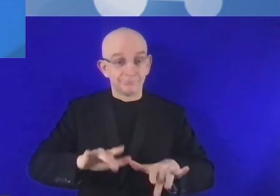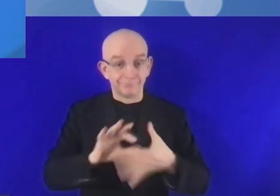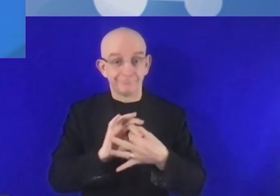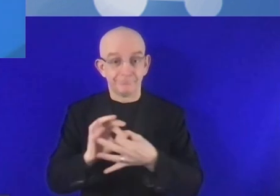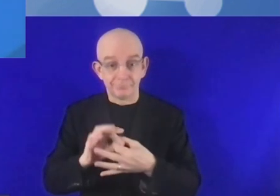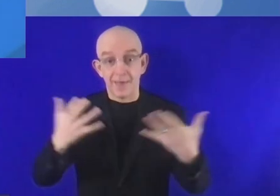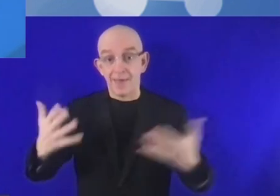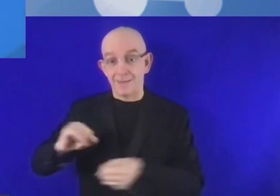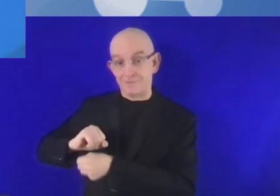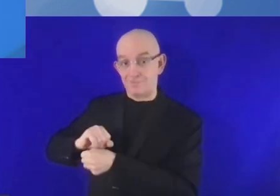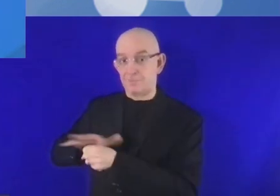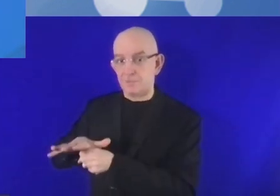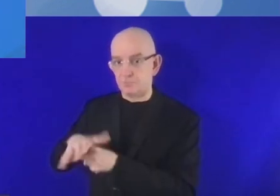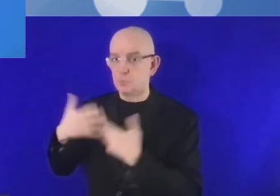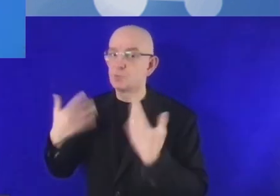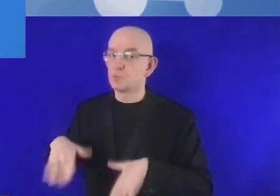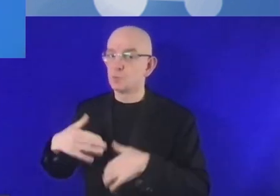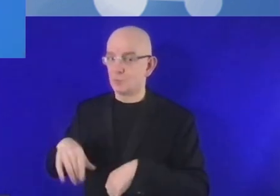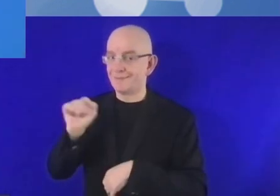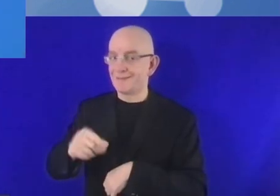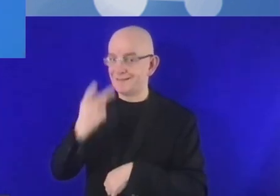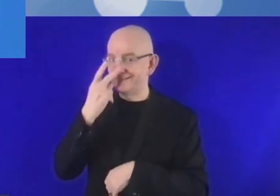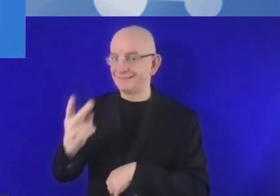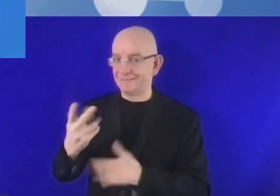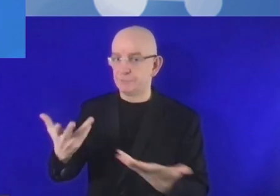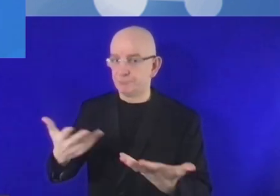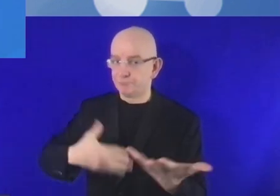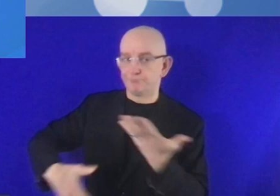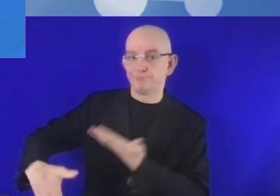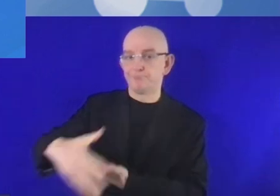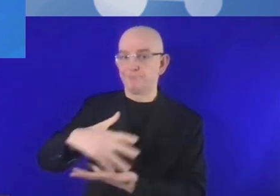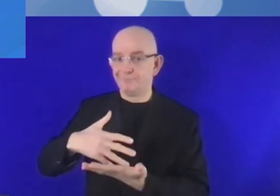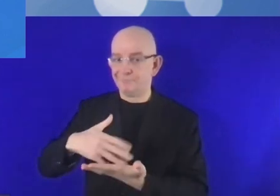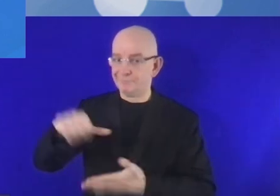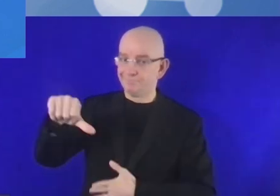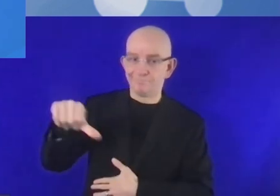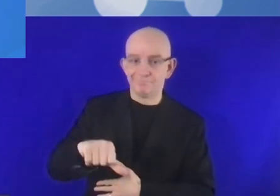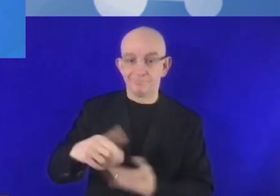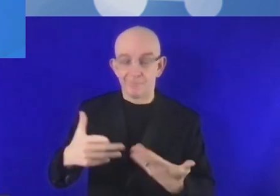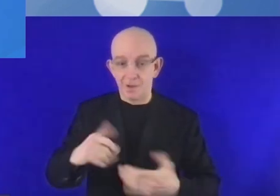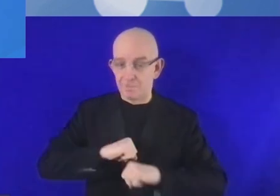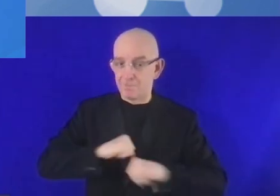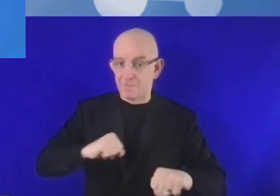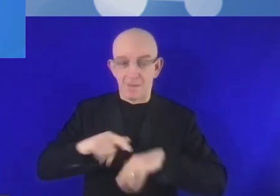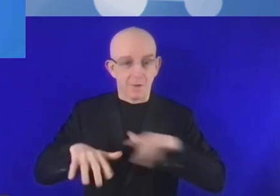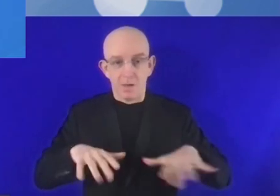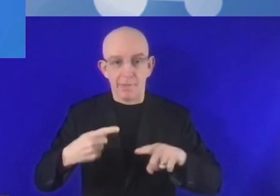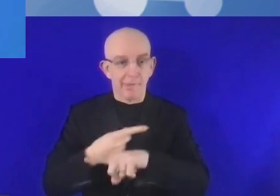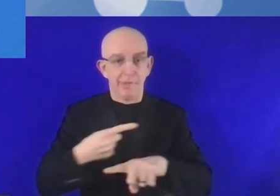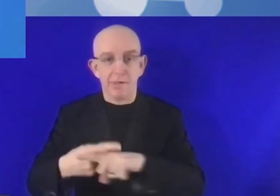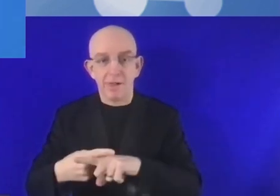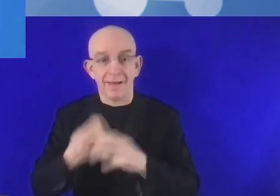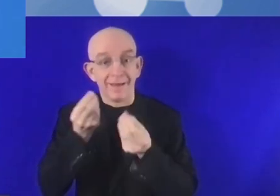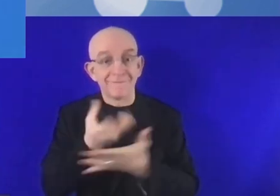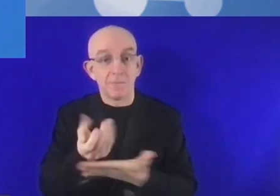strony technologii. Błyskawiczne rozprzestrzenianie się dezinformacji, manipulowanie zachowaniem ludzi i nie tylko. Możemy stawić czoła tym wyzwaniom